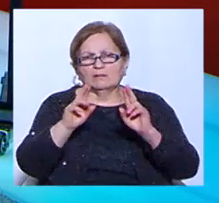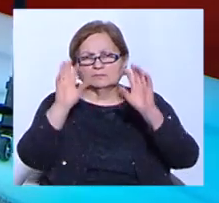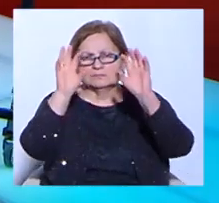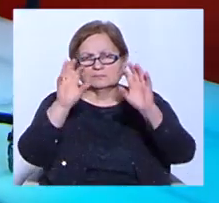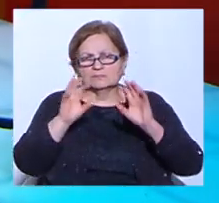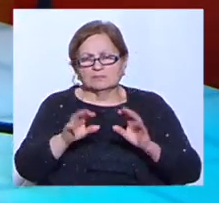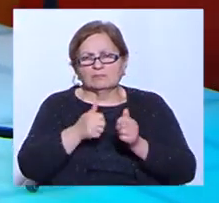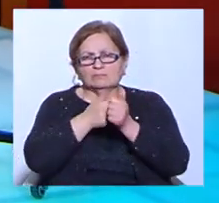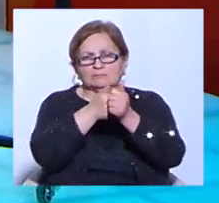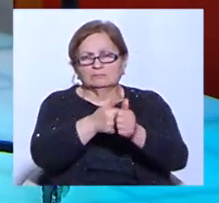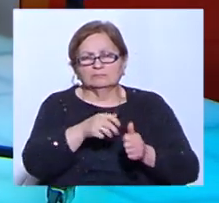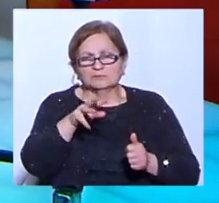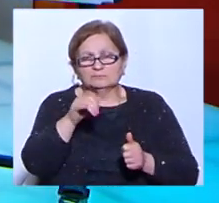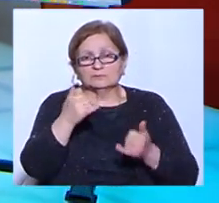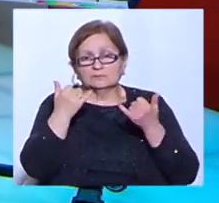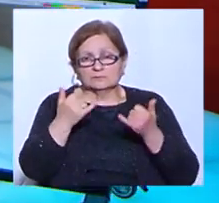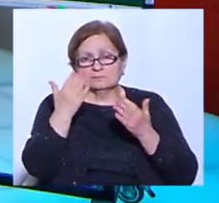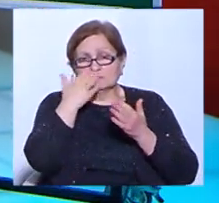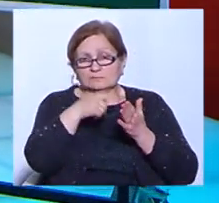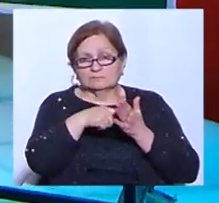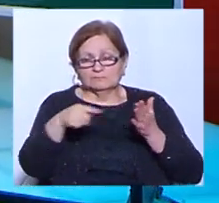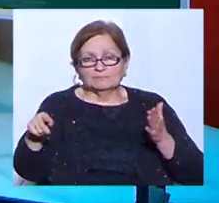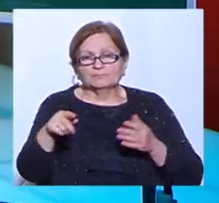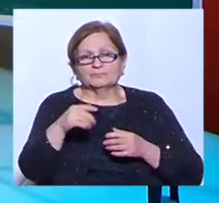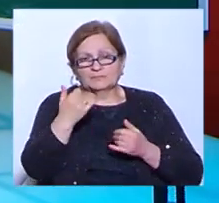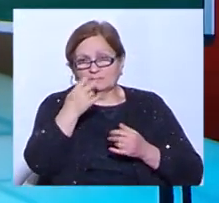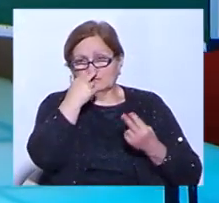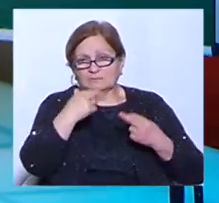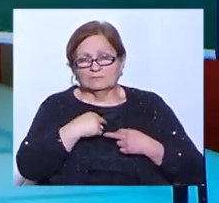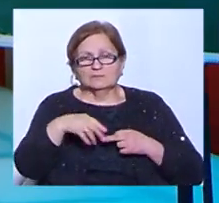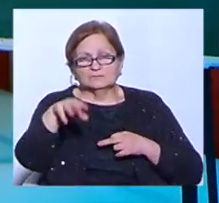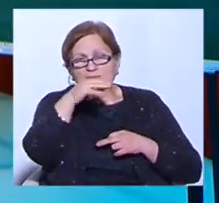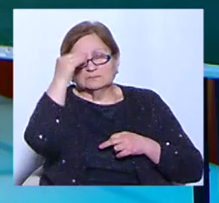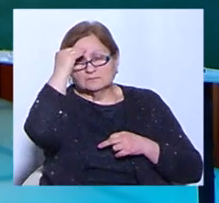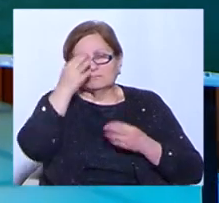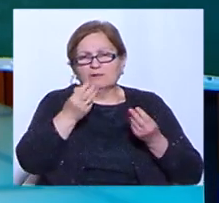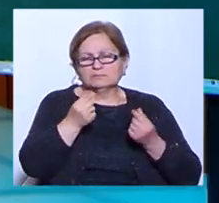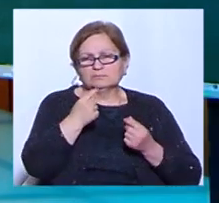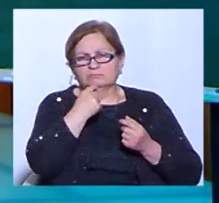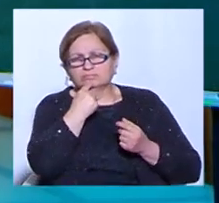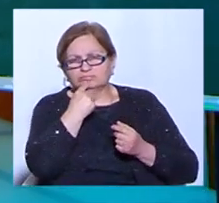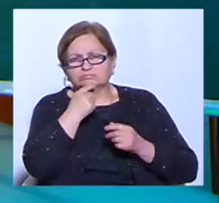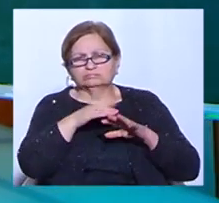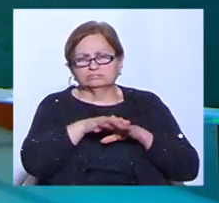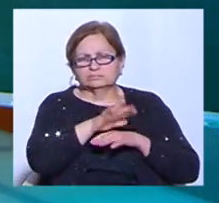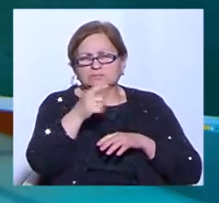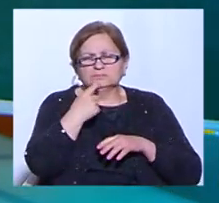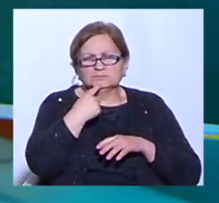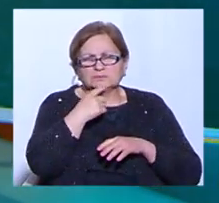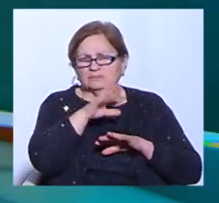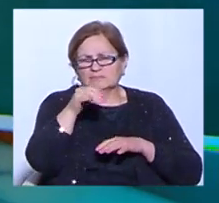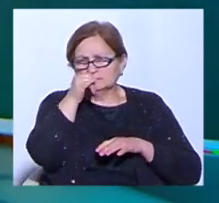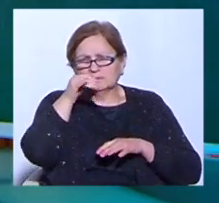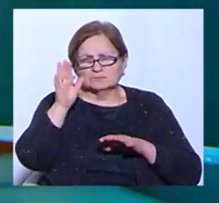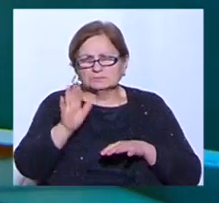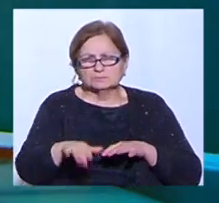იმედი მაქვს, მიმდინარე ტელეგაკვეთილის ფარგლებში ჩვენ დავარღვევთ იმ სტერეოტიპს, რომ მათემატიკა არის ძალიან ძნელი საგანი, ყველას არ შეუძლია